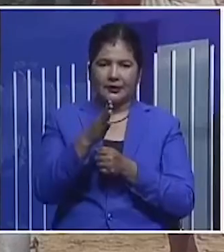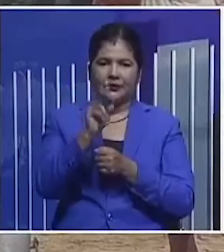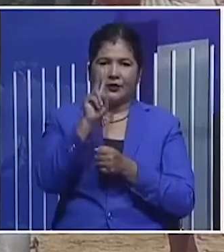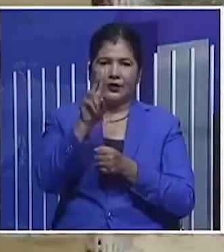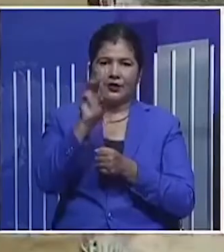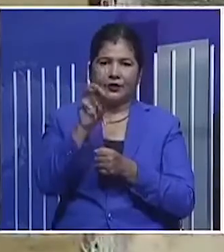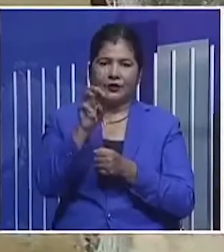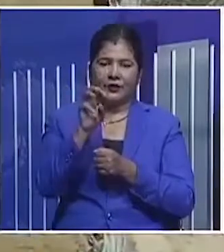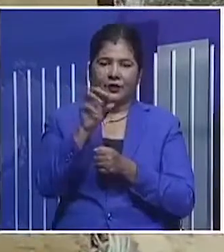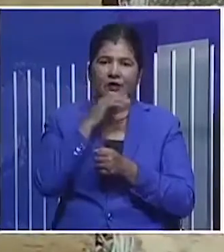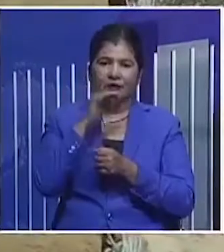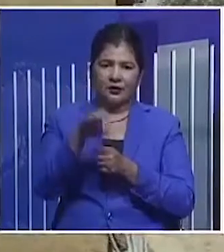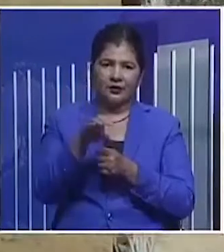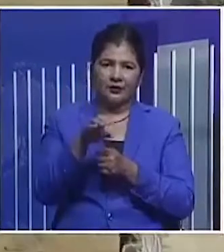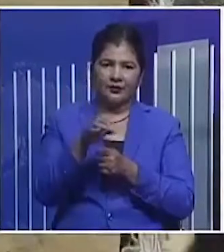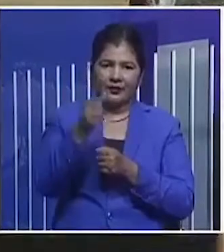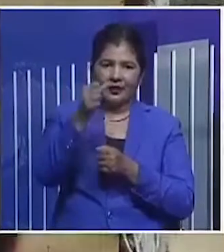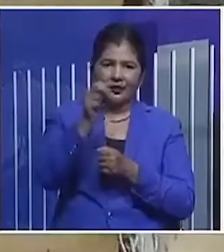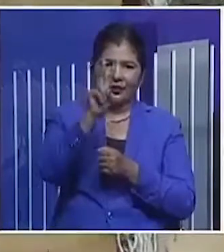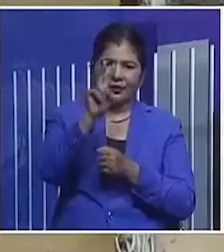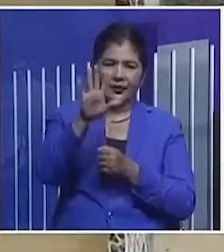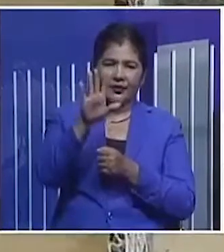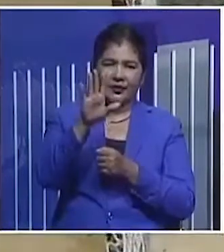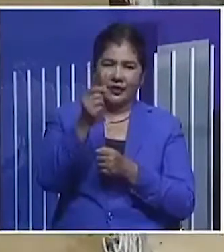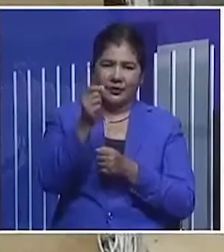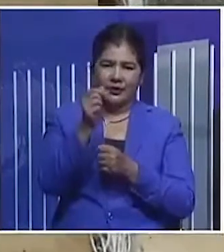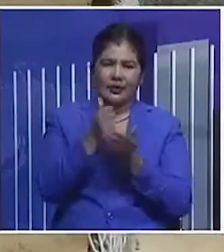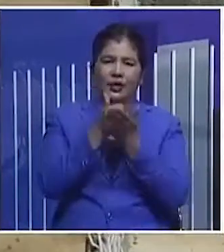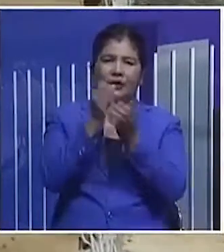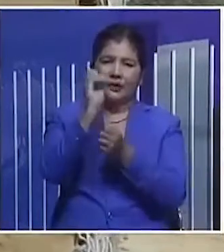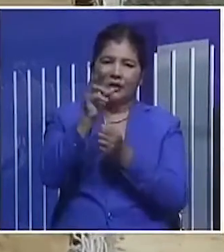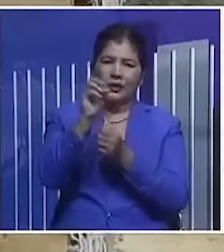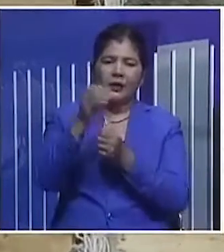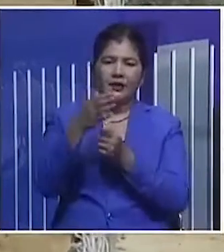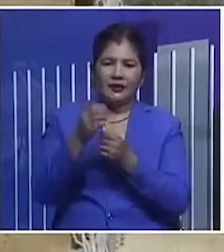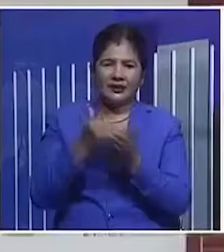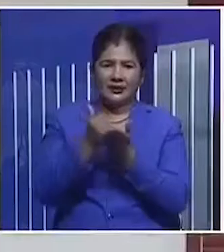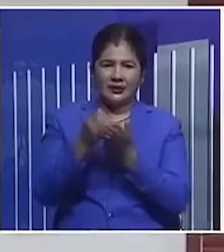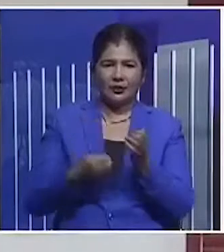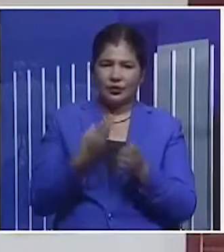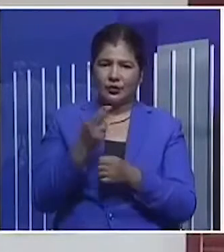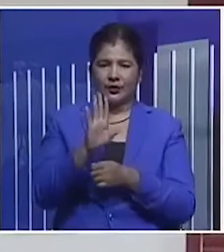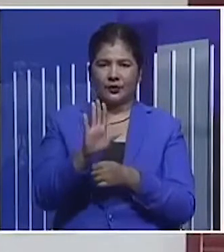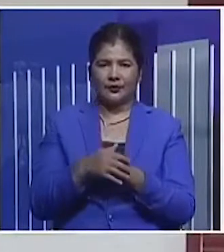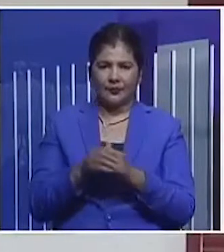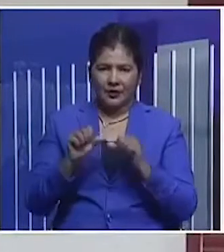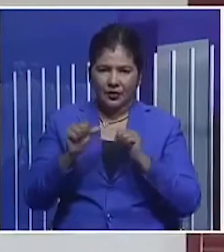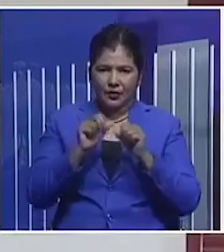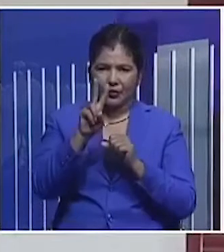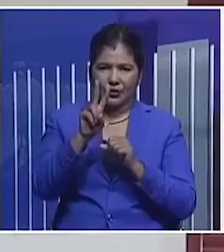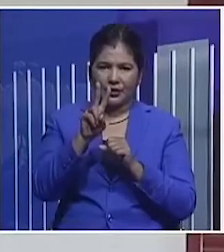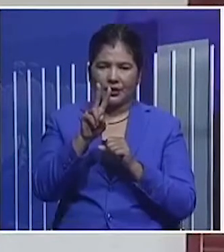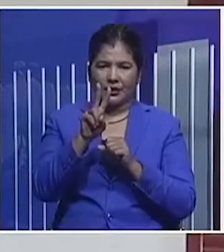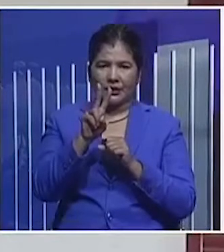रुपियाँ र खसी बोकामा प्रति किलो 25 रुपियाँका दरले अनुदान दिएपछि किसान खुसी भएका हुन्। जुन 2 रुपियाँ प्रति